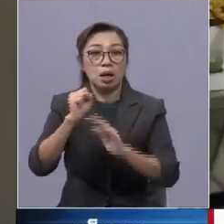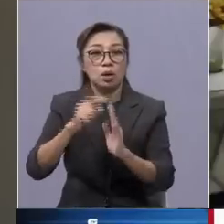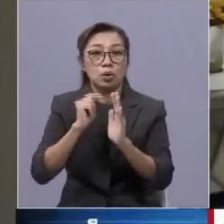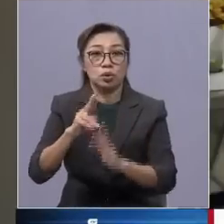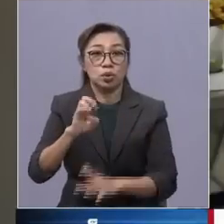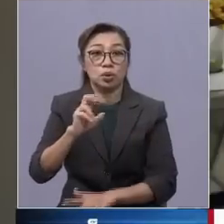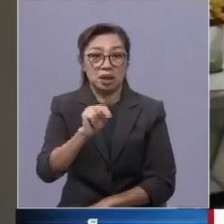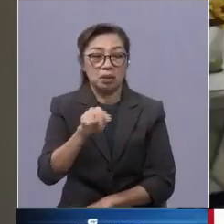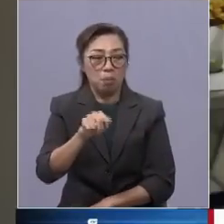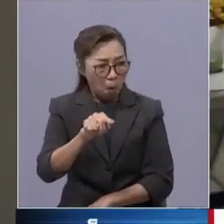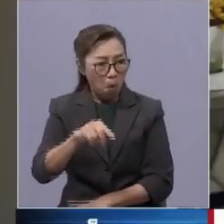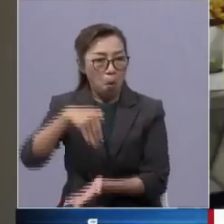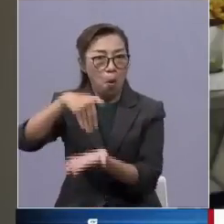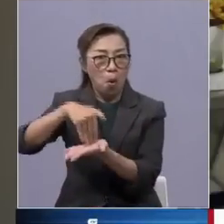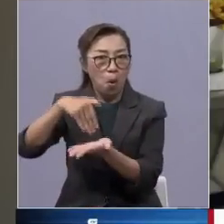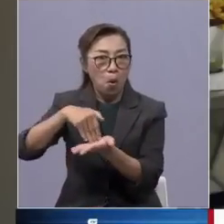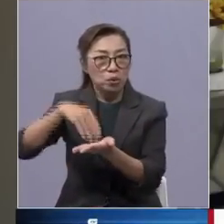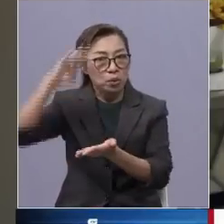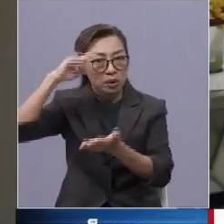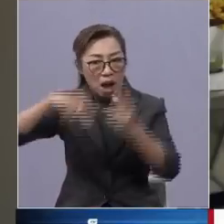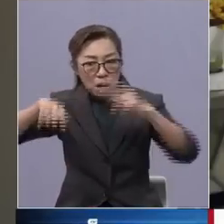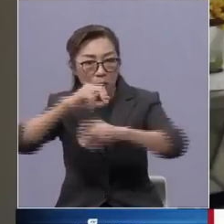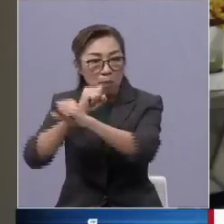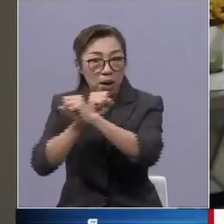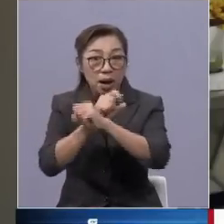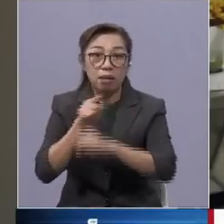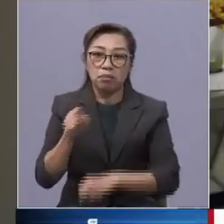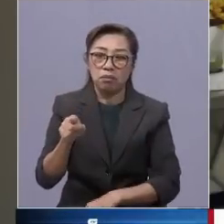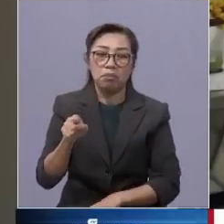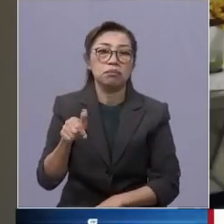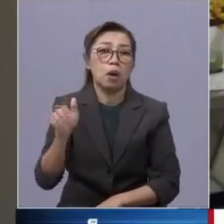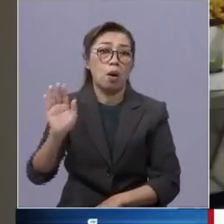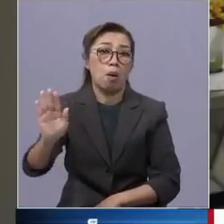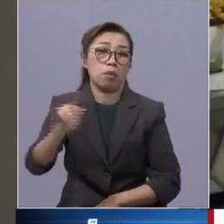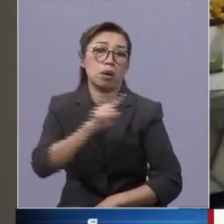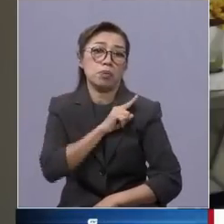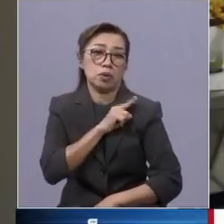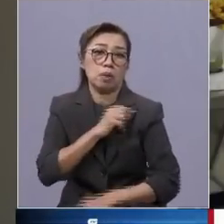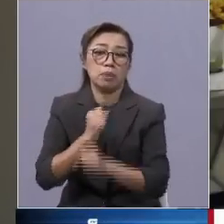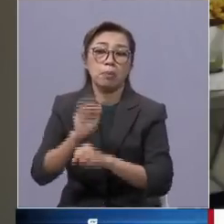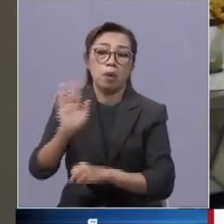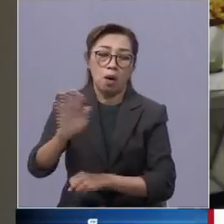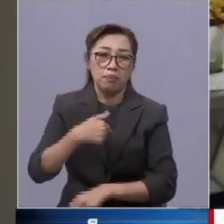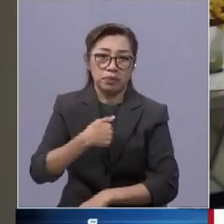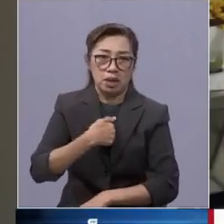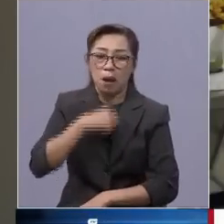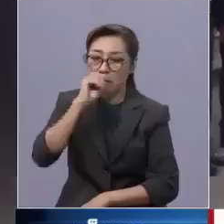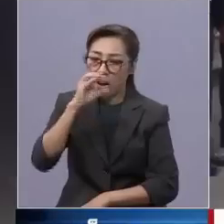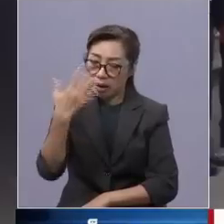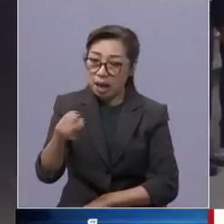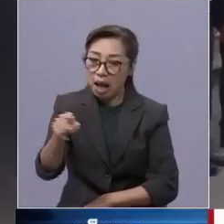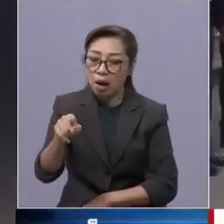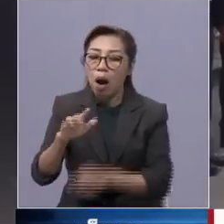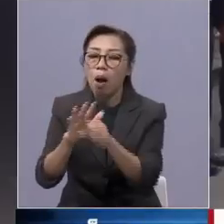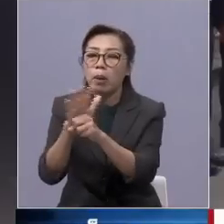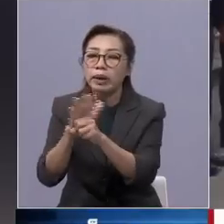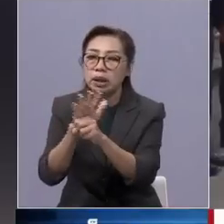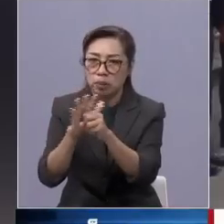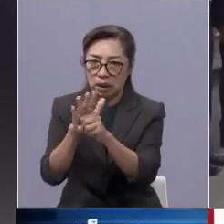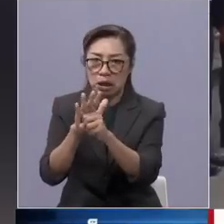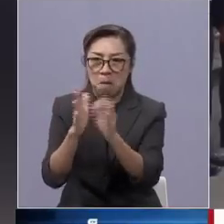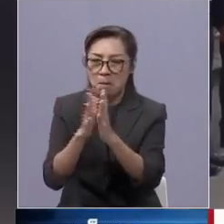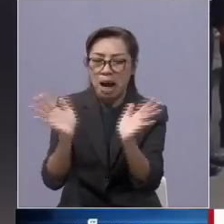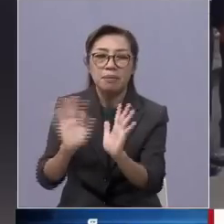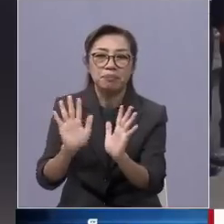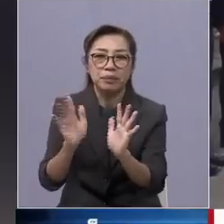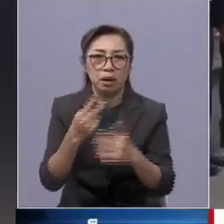รท.มารักษาความปลอดภัยนั้นเนี่ยคุณสุทินบอกว่าเป็นหน้าที่ของเขาได้กำชับเอาไปไว้แล้วว่าเอาเท่าที่จำเป็นมอง